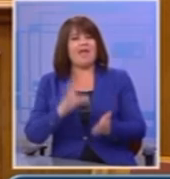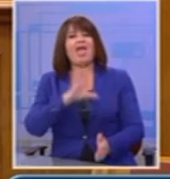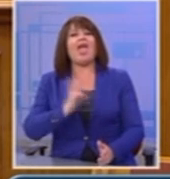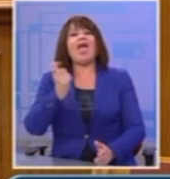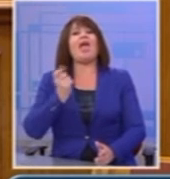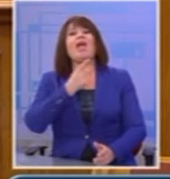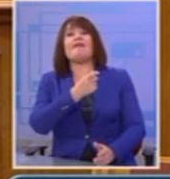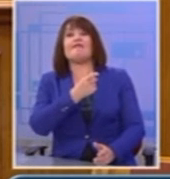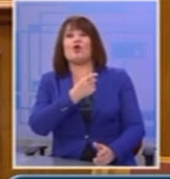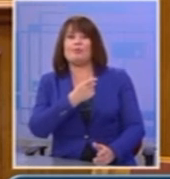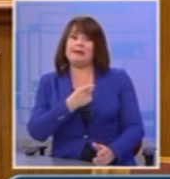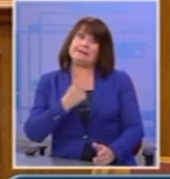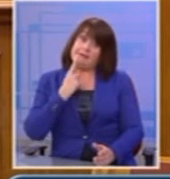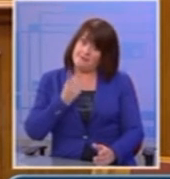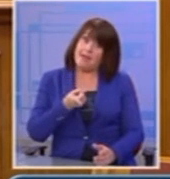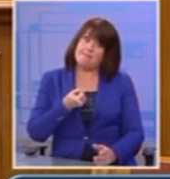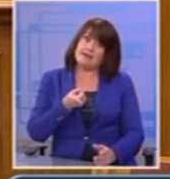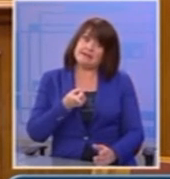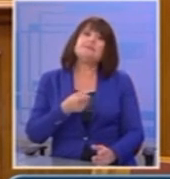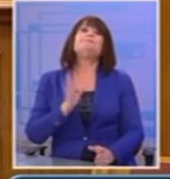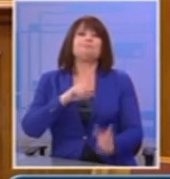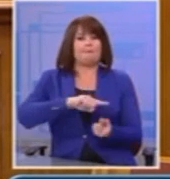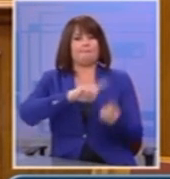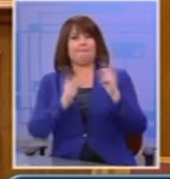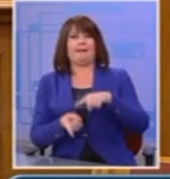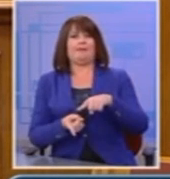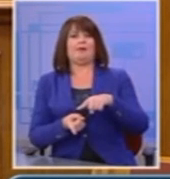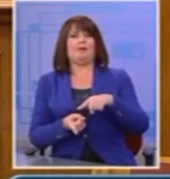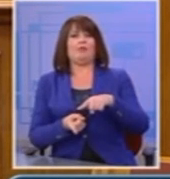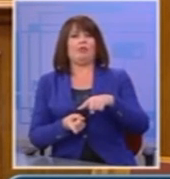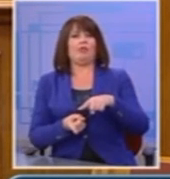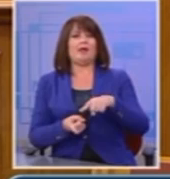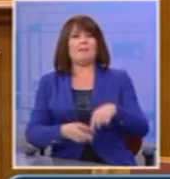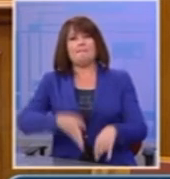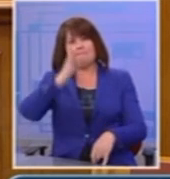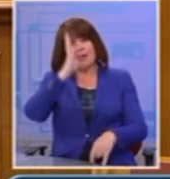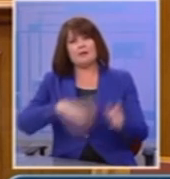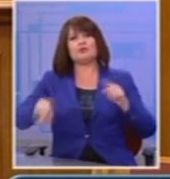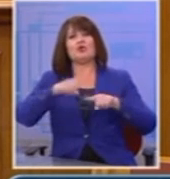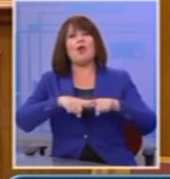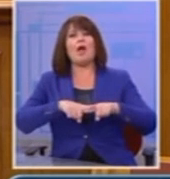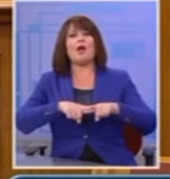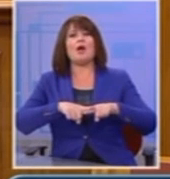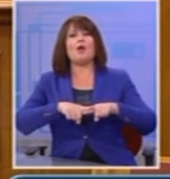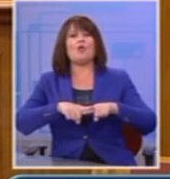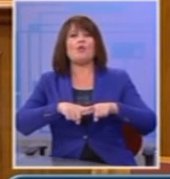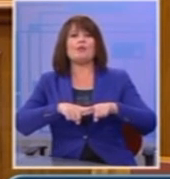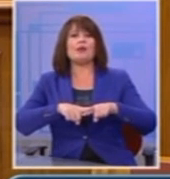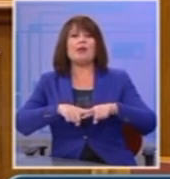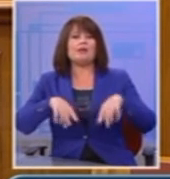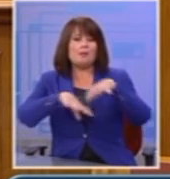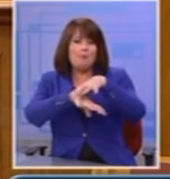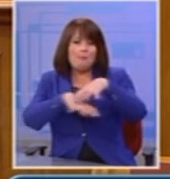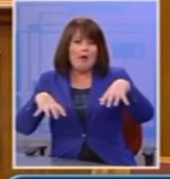αντιπάλους όπως ισχυριστήκατε, στράφηκε εναντίον του ίδιου του ελληνικού λαού. Διχάσατε τον